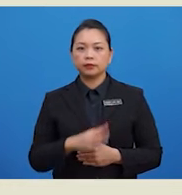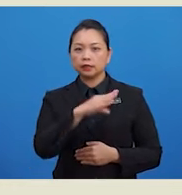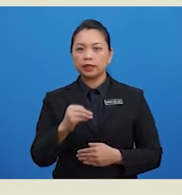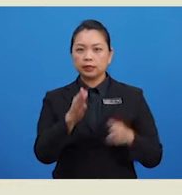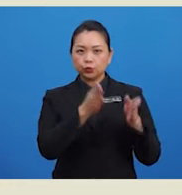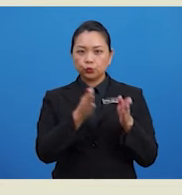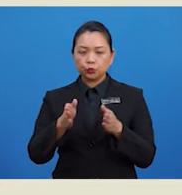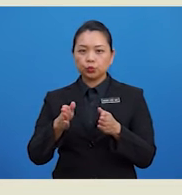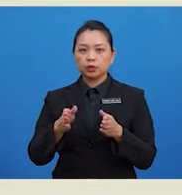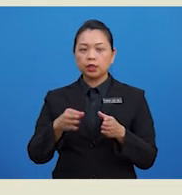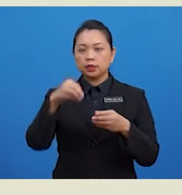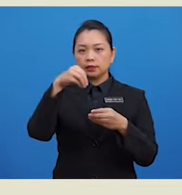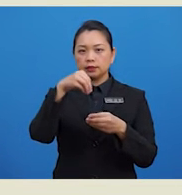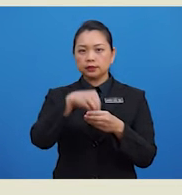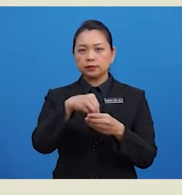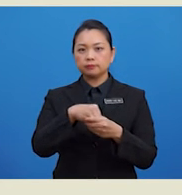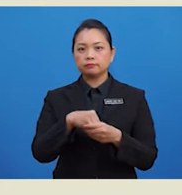disusun ke dalam tray kertas.